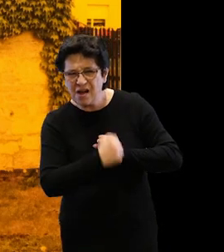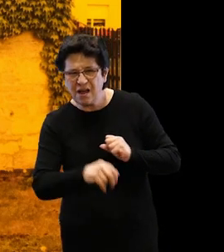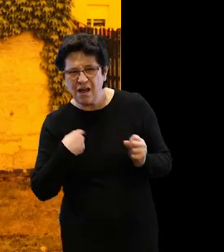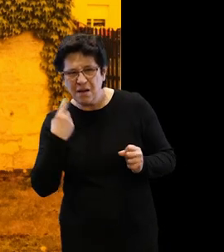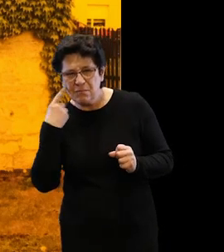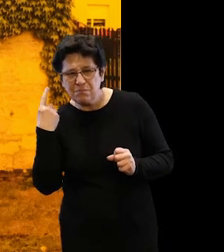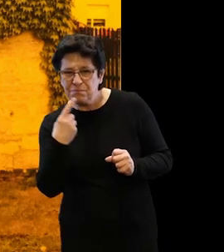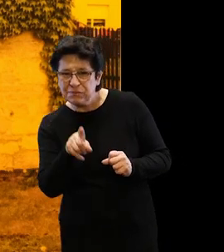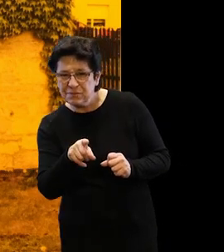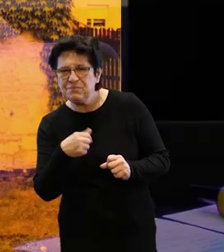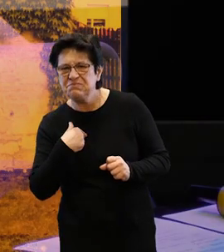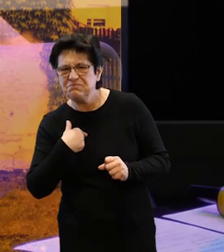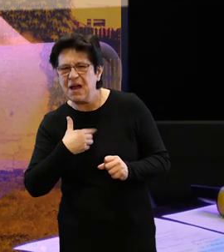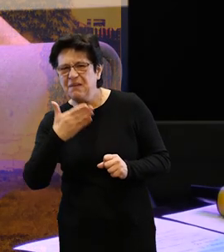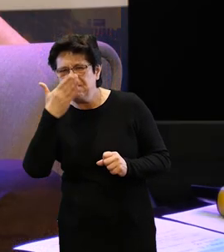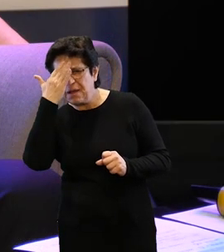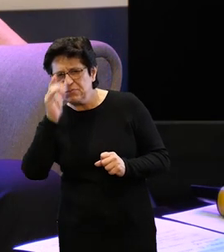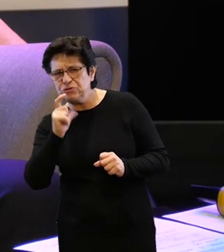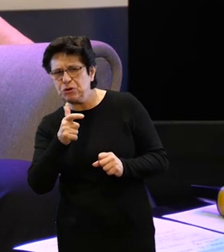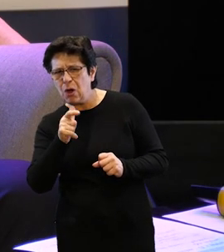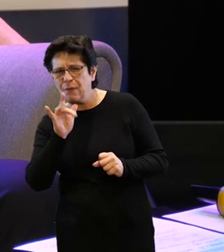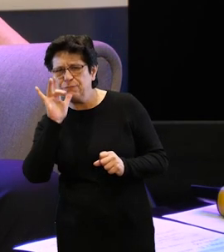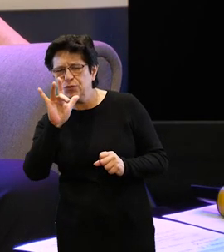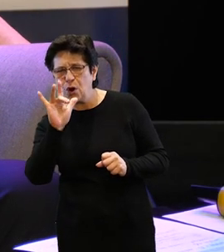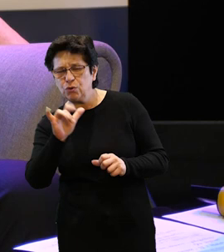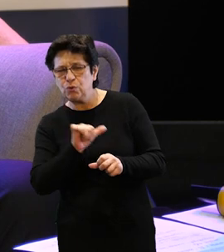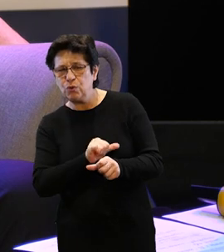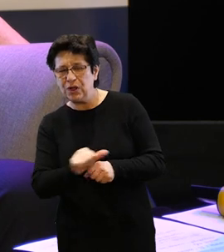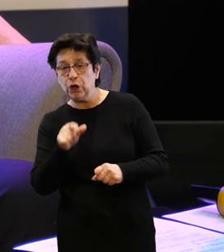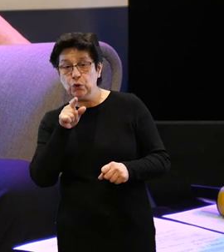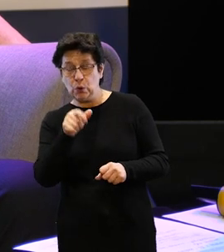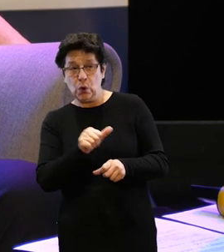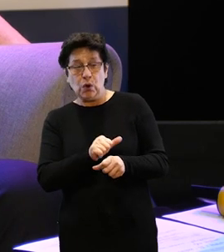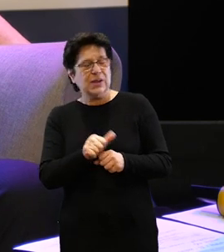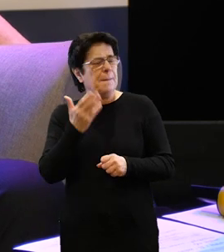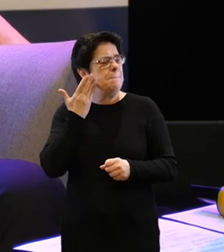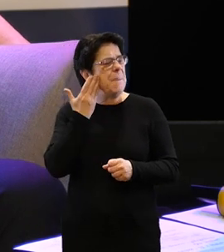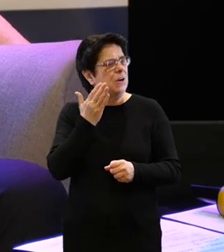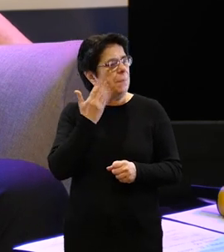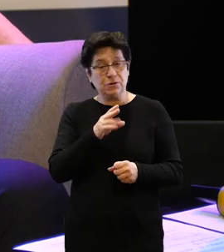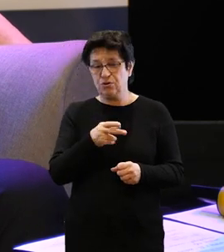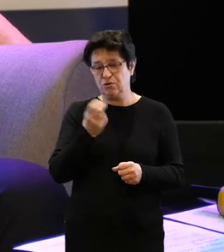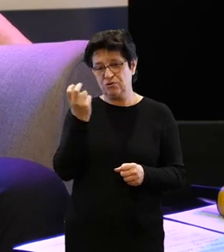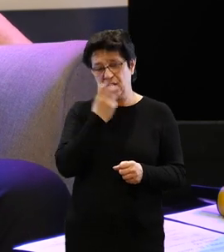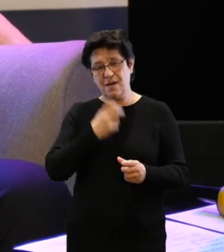oczami wyobraźni wiem co tam w środku będzie I to też jest naprawdę bardzo bardzo